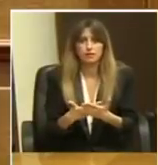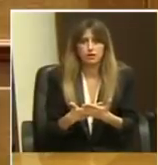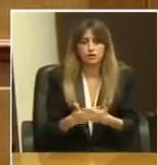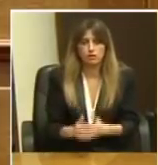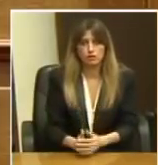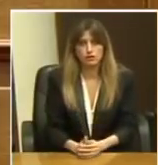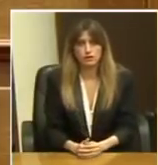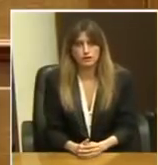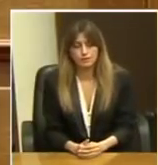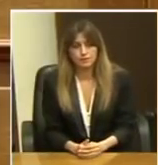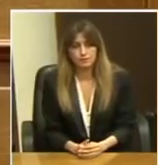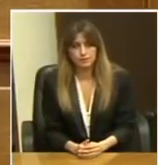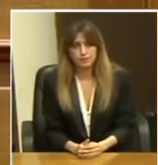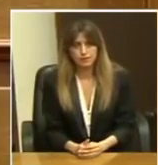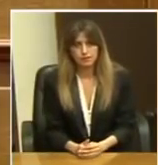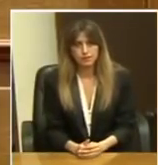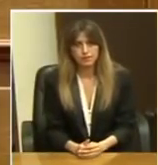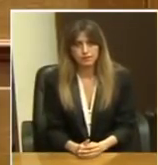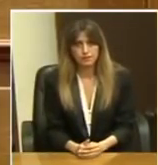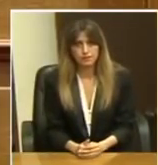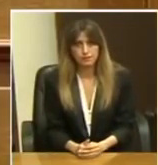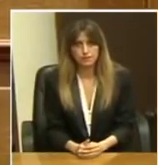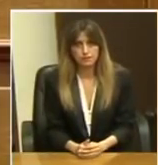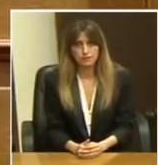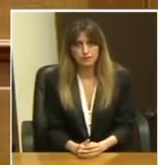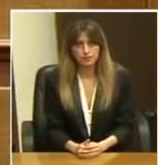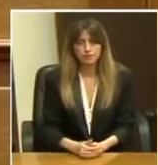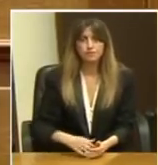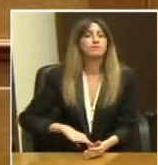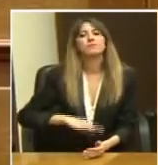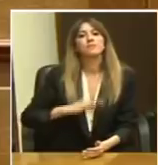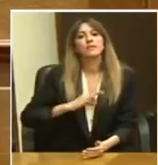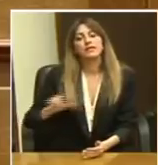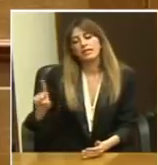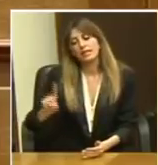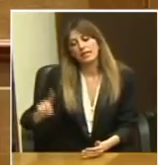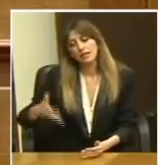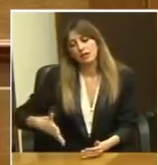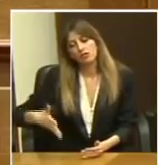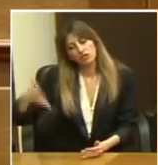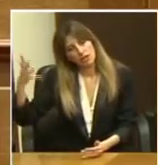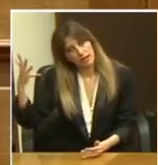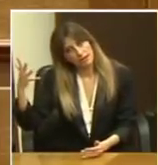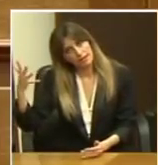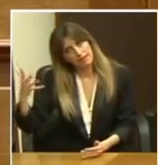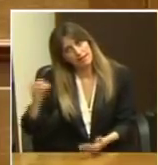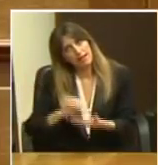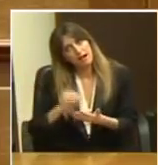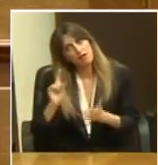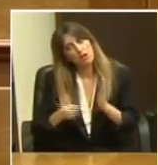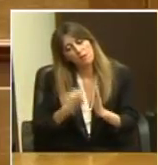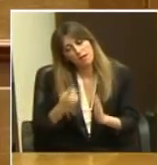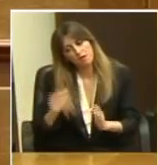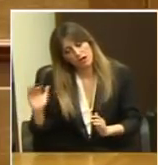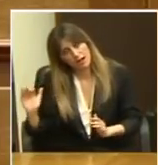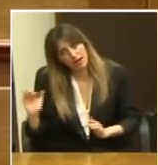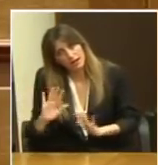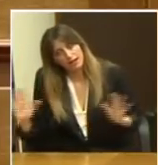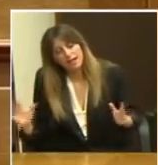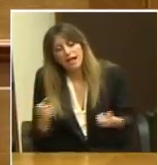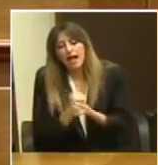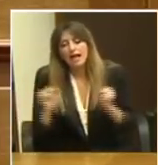διπλωμάτης που βρίσκεται στη ζωή. Κύριε Μητσοτάκη, θα σας απογοητεύσω εγώ μια φορά. Το κίνημα των ΑΝΕΛ παραμένει αταλάχιστο